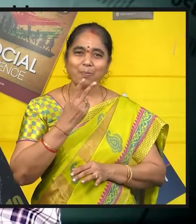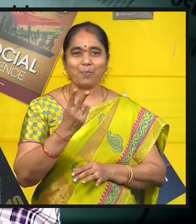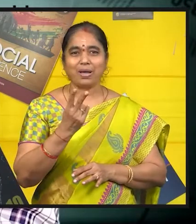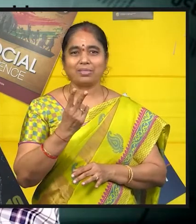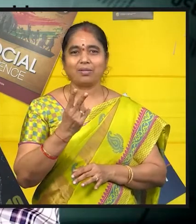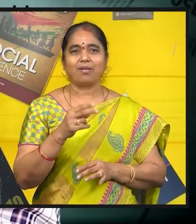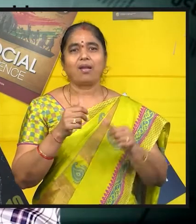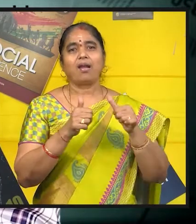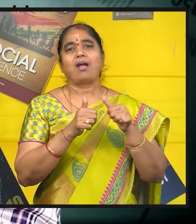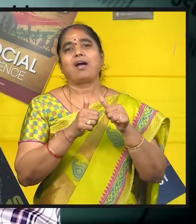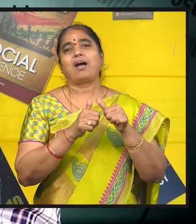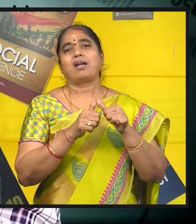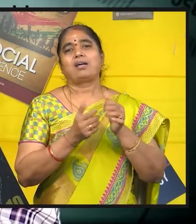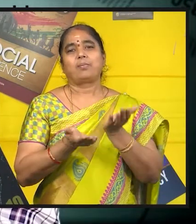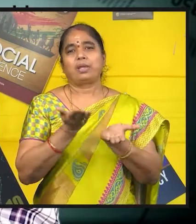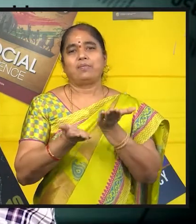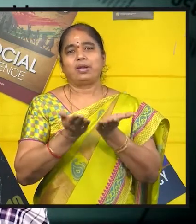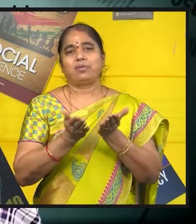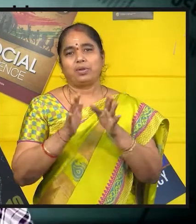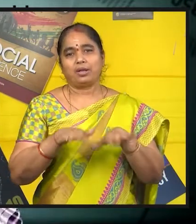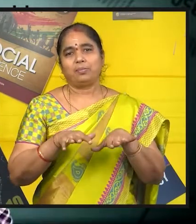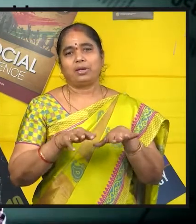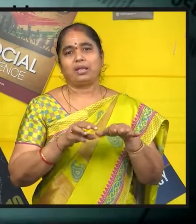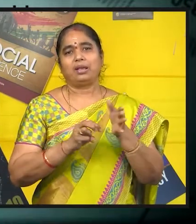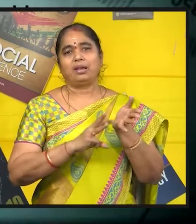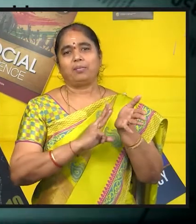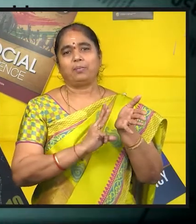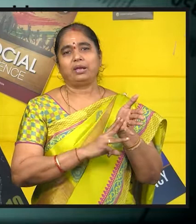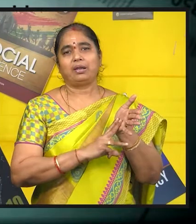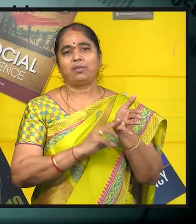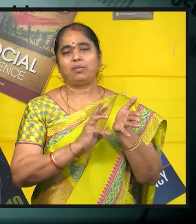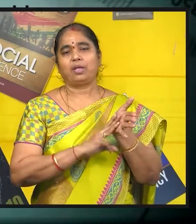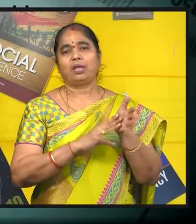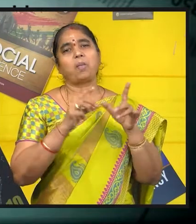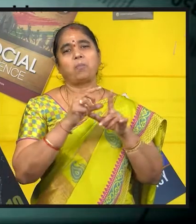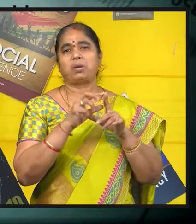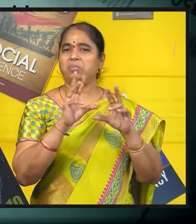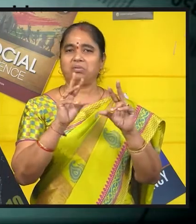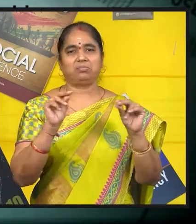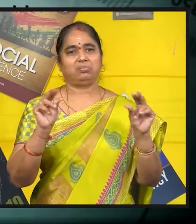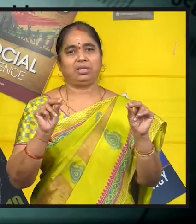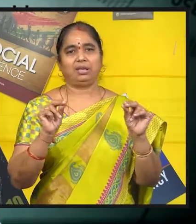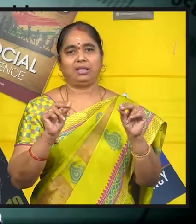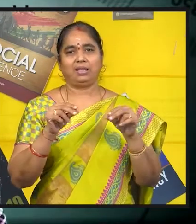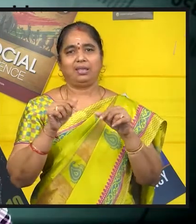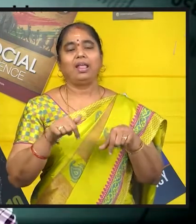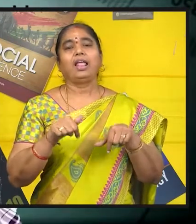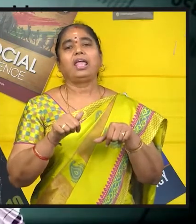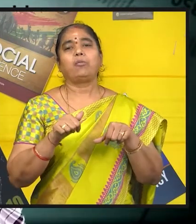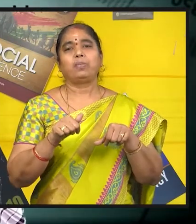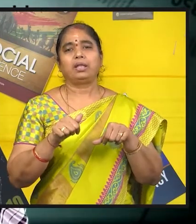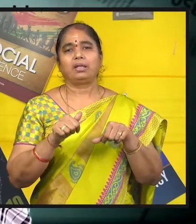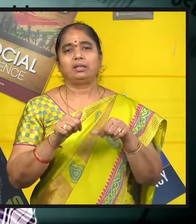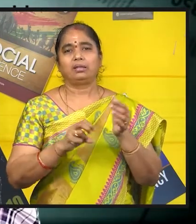சொல்லிவிட்டோம், அணு நிறையின் அடிப்படையில் ஒரு தனிமத்தினுடைய பண்புகள் அமைவது இல்லை. அப்படி என்று சொன்னால் தனிமத்தினுடைய பண்பு